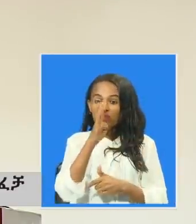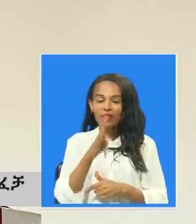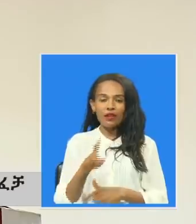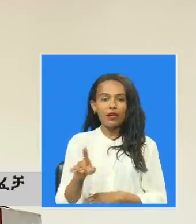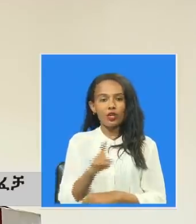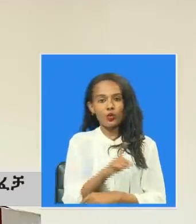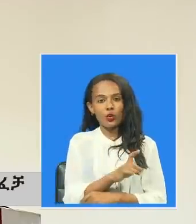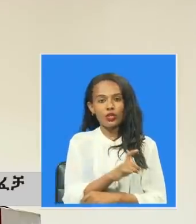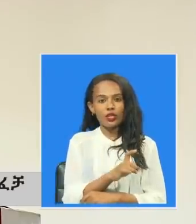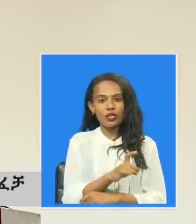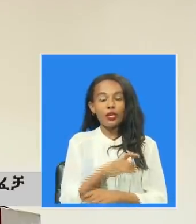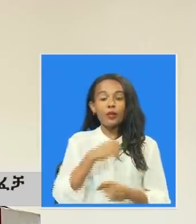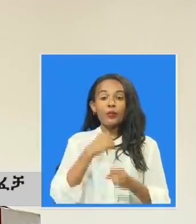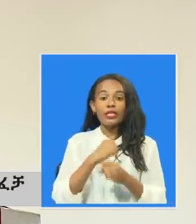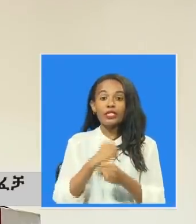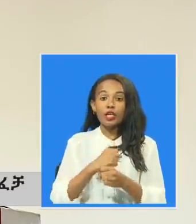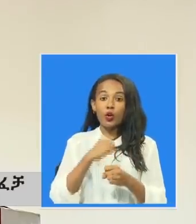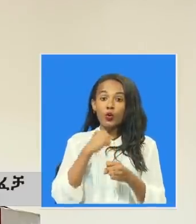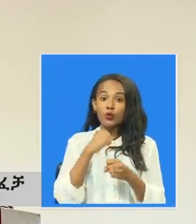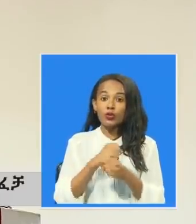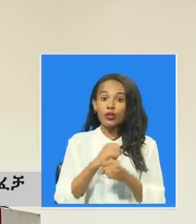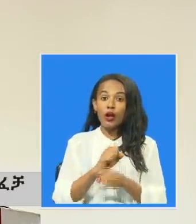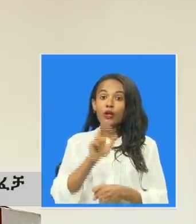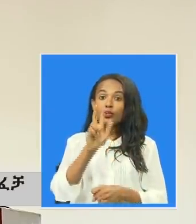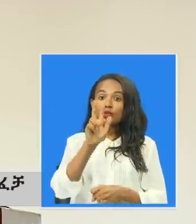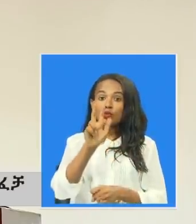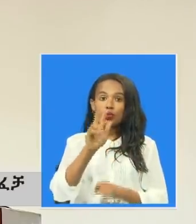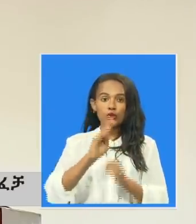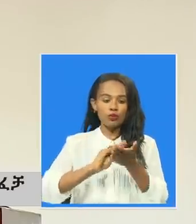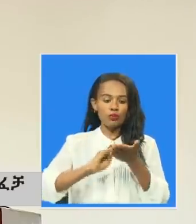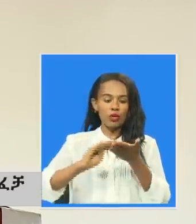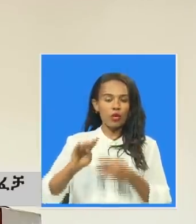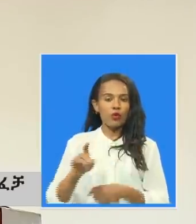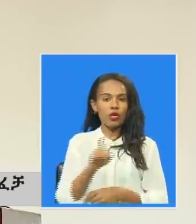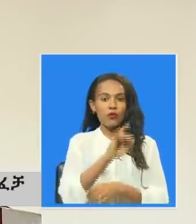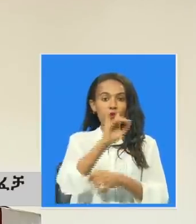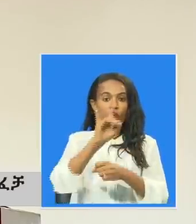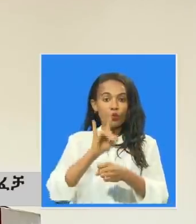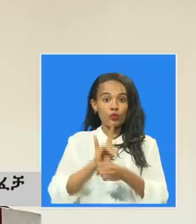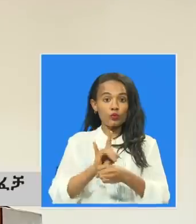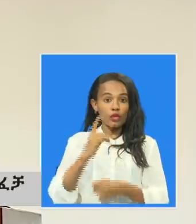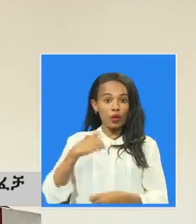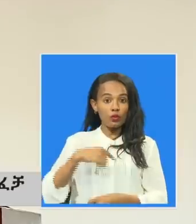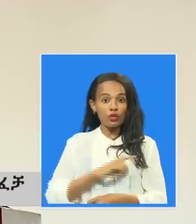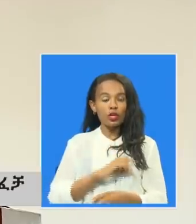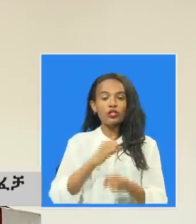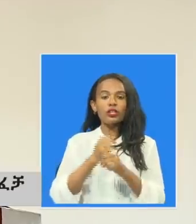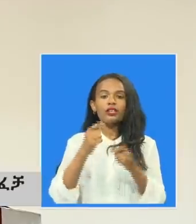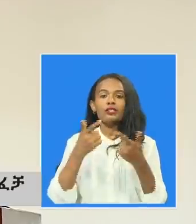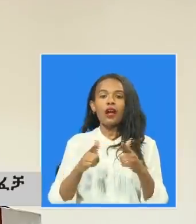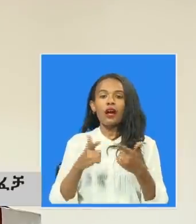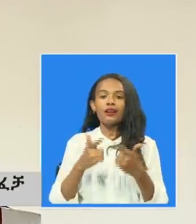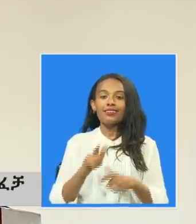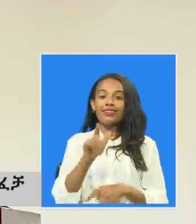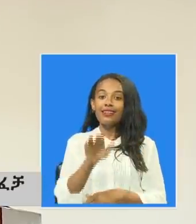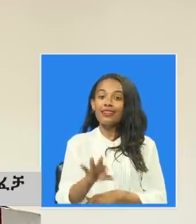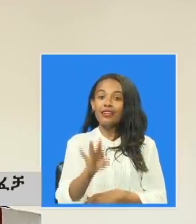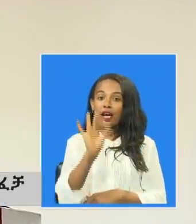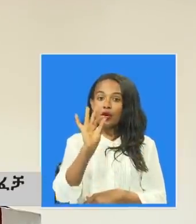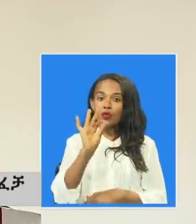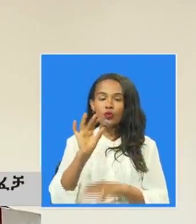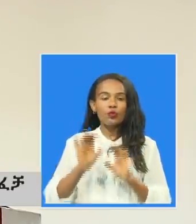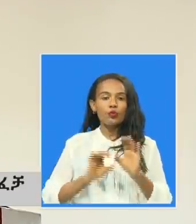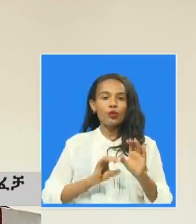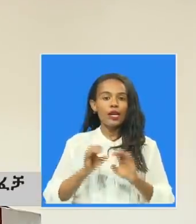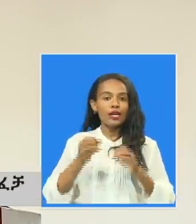እንዲሆን በተሰራው ሥራ 3 ሚሊዮን የሚሆኑ ዜጎቻችን የሥራ ዕድል እንዲያገኙ